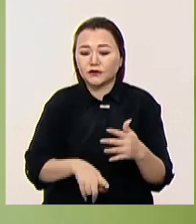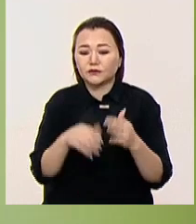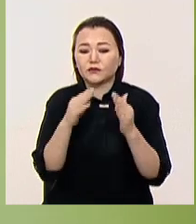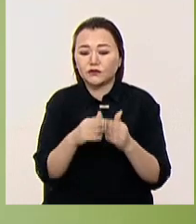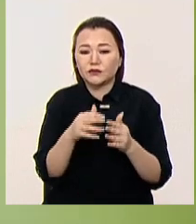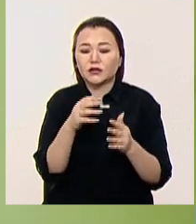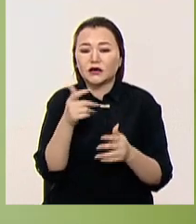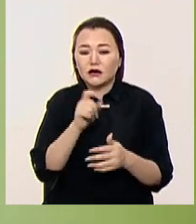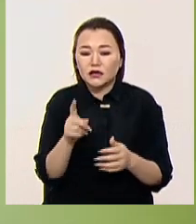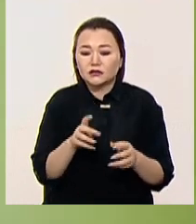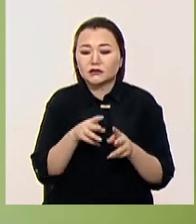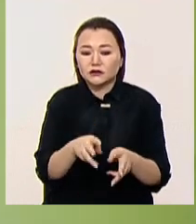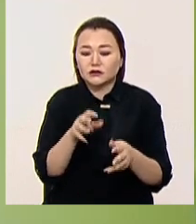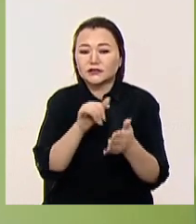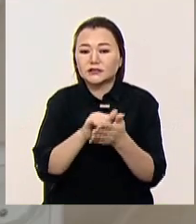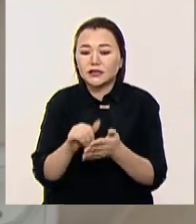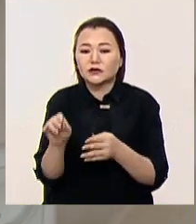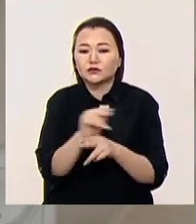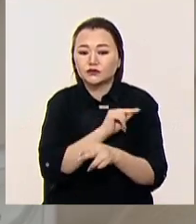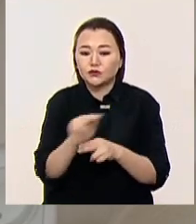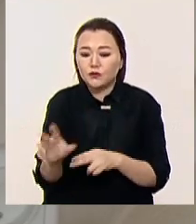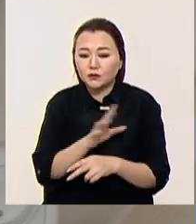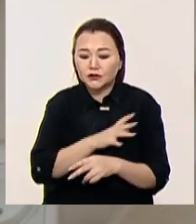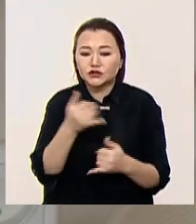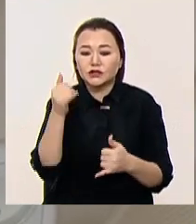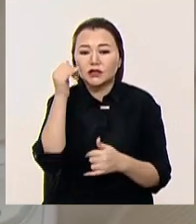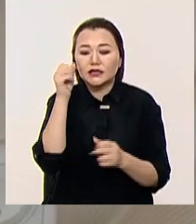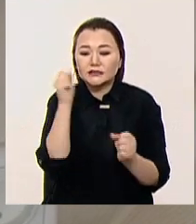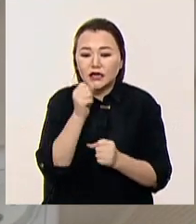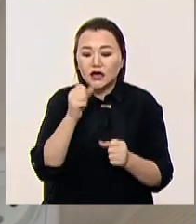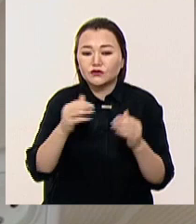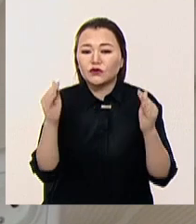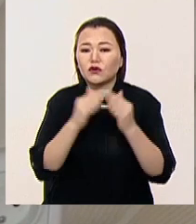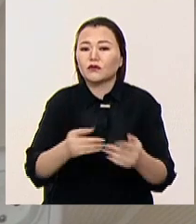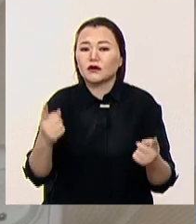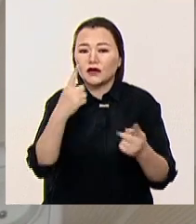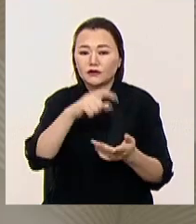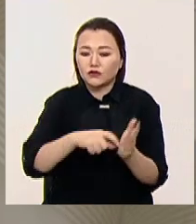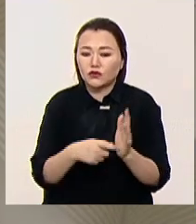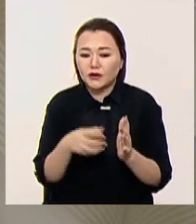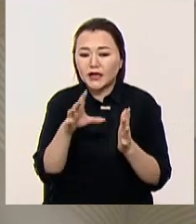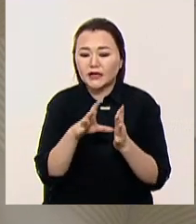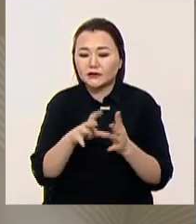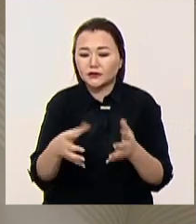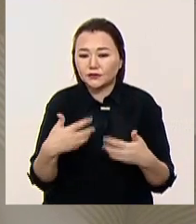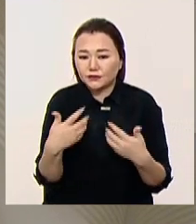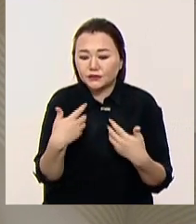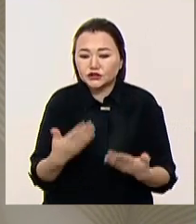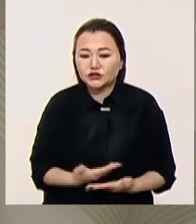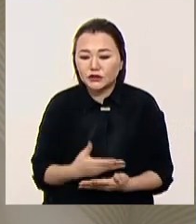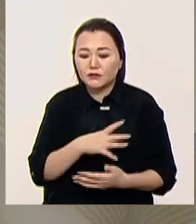көгілдір отынмен жылтатын жүйеде жасақтапты. Сөйтіп, былтыр қыста Даңғырадай баспанасының тек бір бөлмесін электр пешімен жылытып